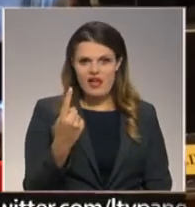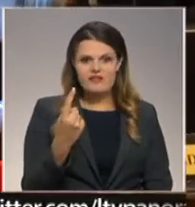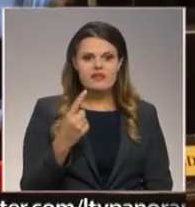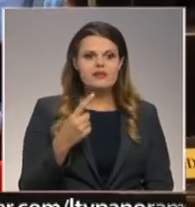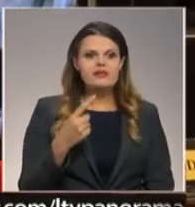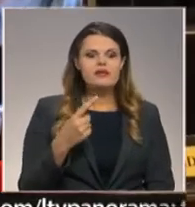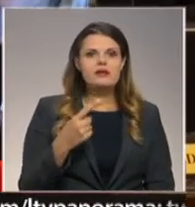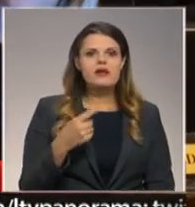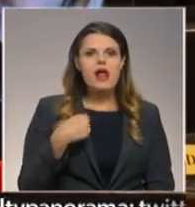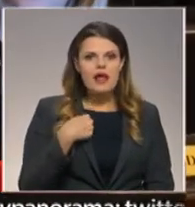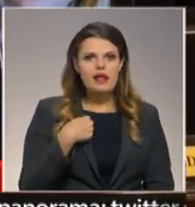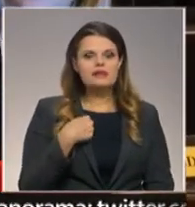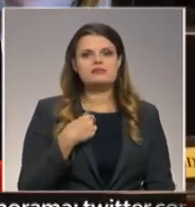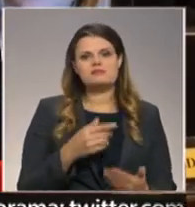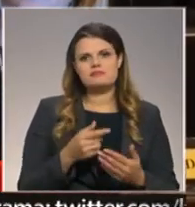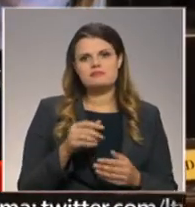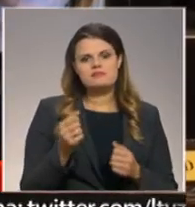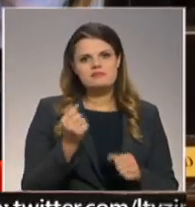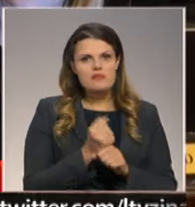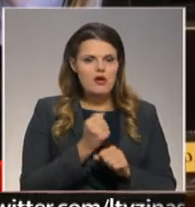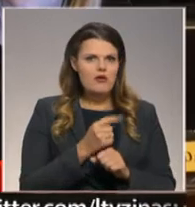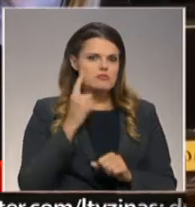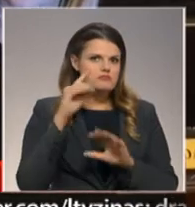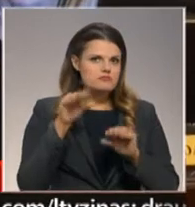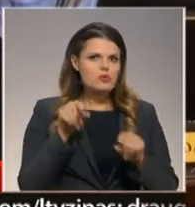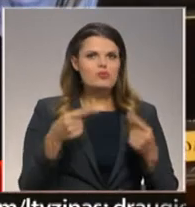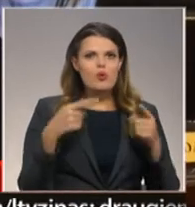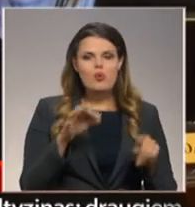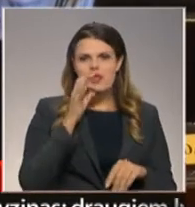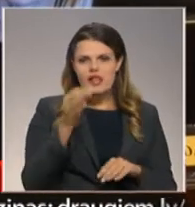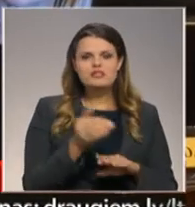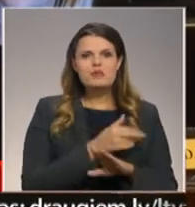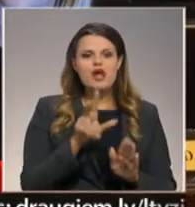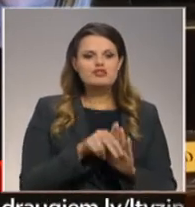Mēs vados pēc tā, ko es esmu teicis priekšvēlēšanu procesā,